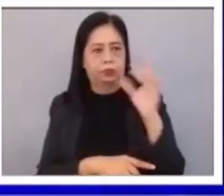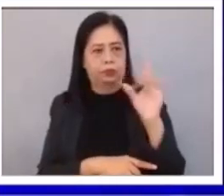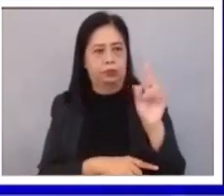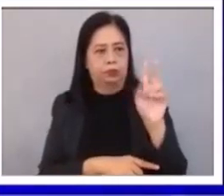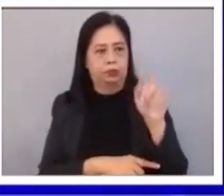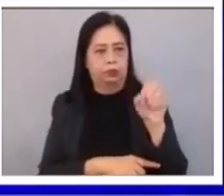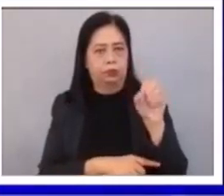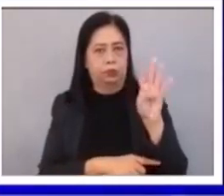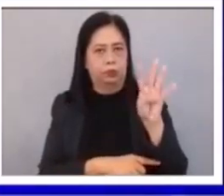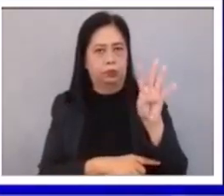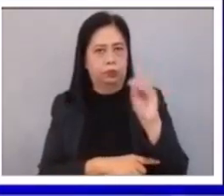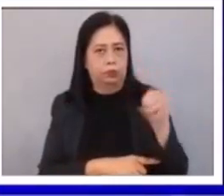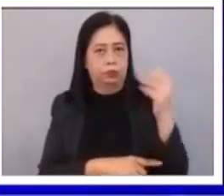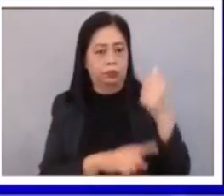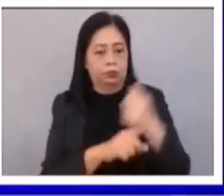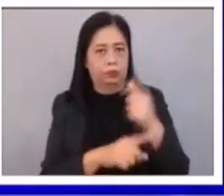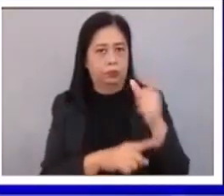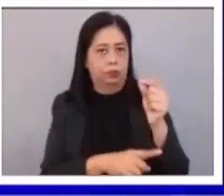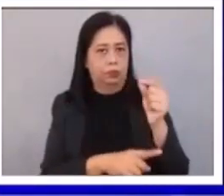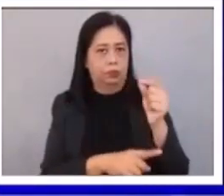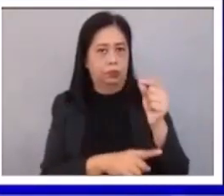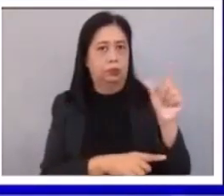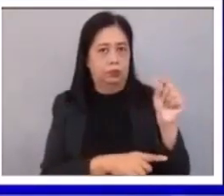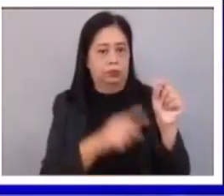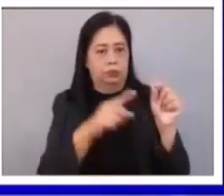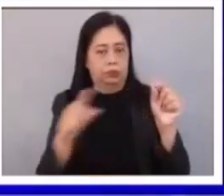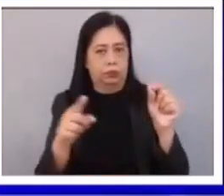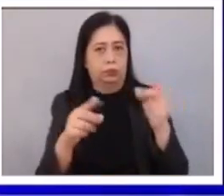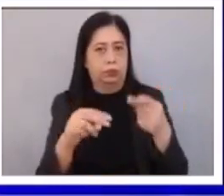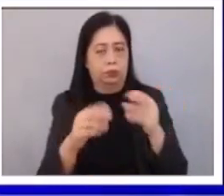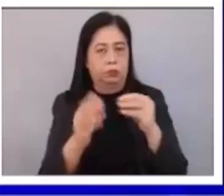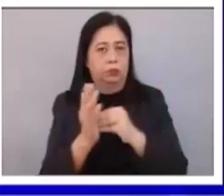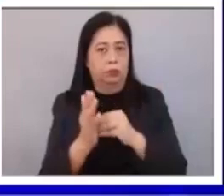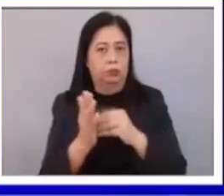82.4% noong Abril 2020, ito ay naitala sa